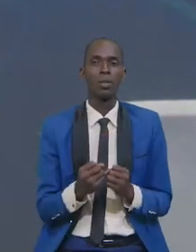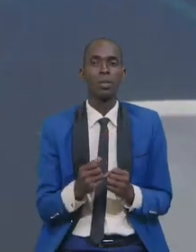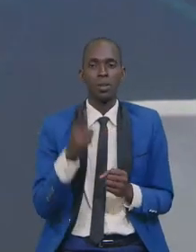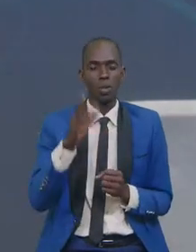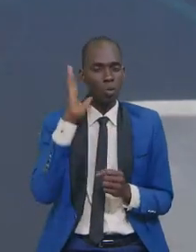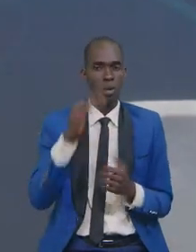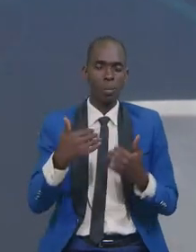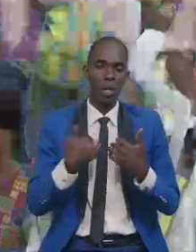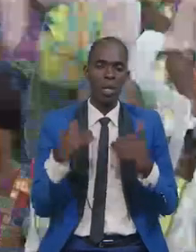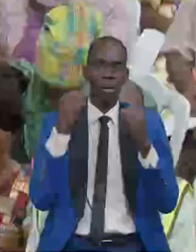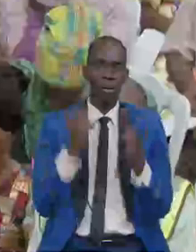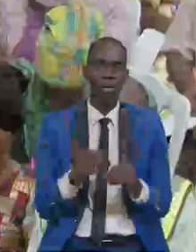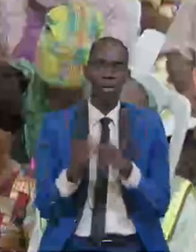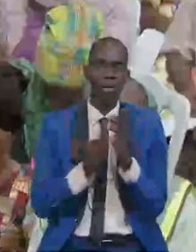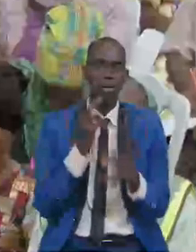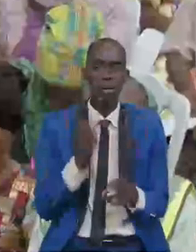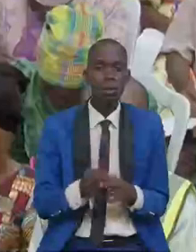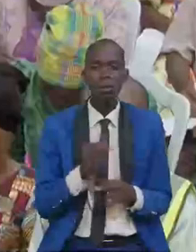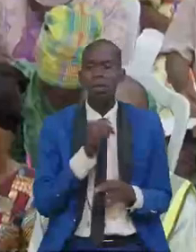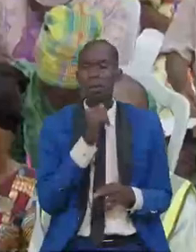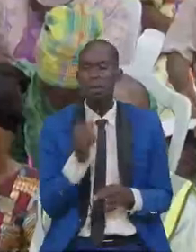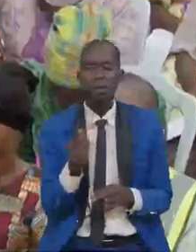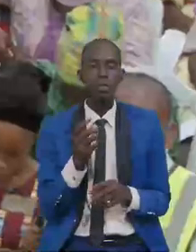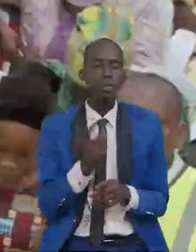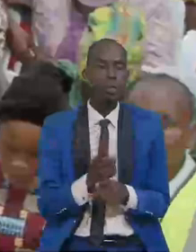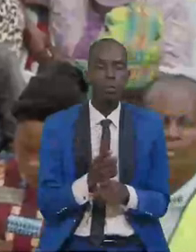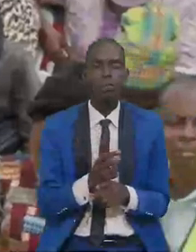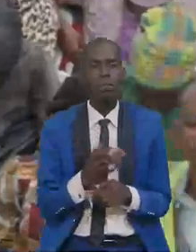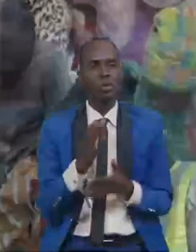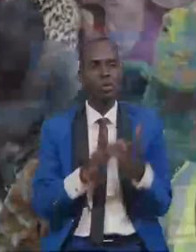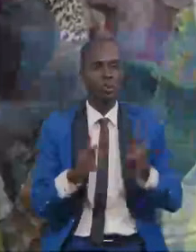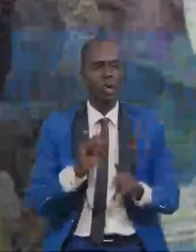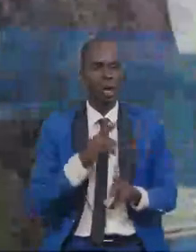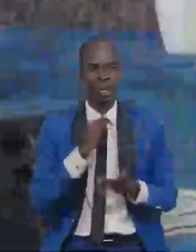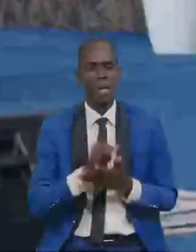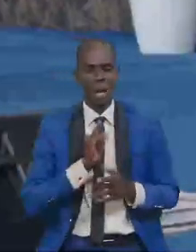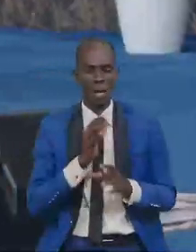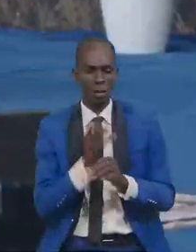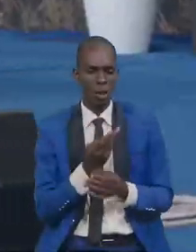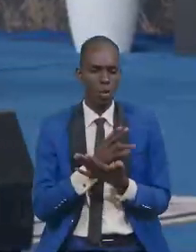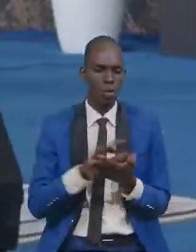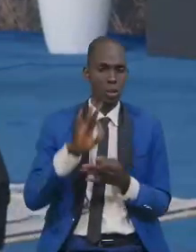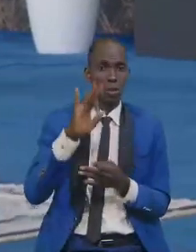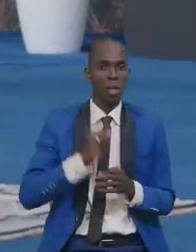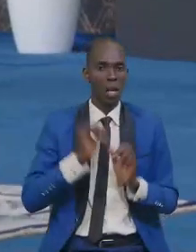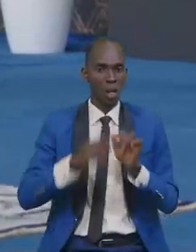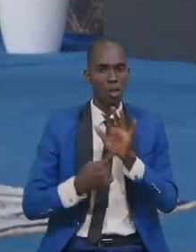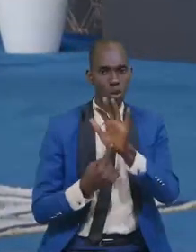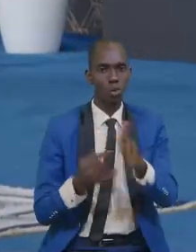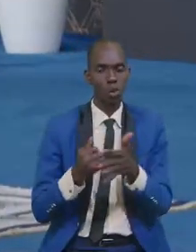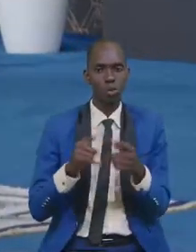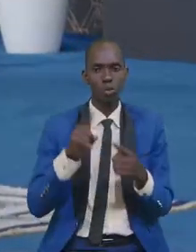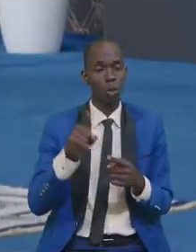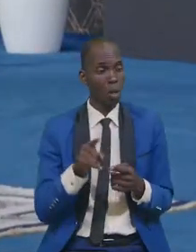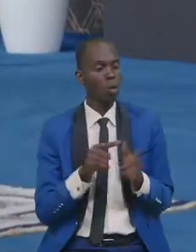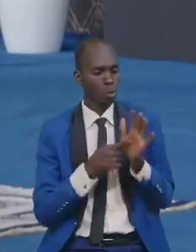La puissance. Tu auras la puissance. Pas seulement. Il y a des gens, ils disent, ah, j'ai le Saint-Esprit. Parce que, est-ce que je peux vous montrer que j'ai